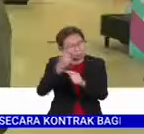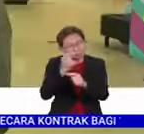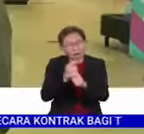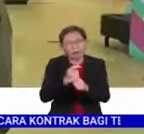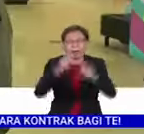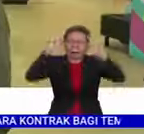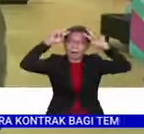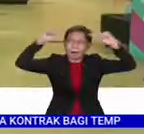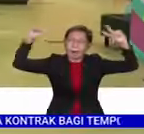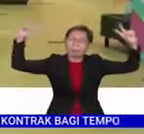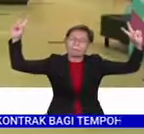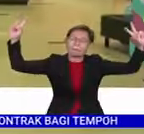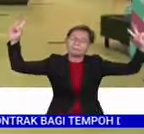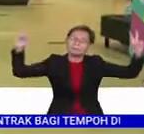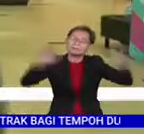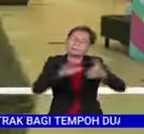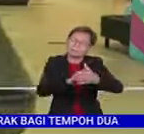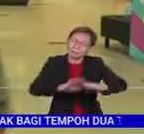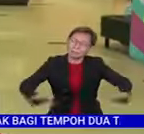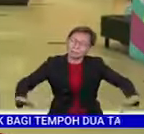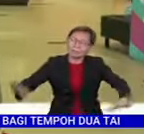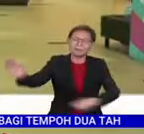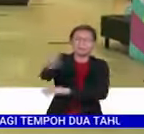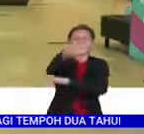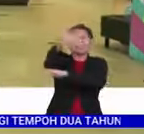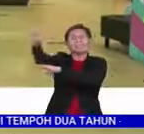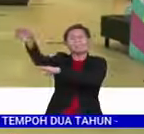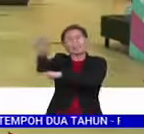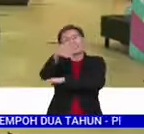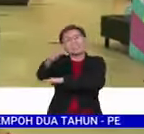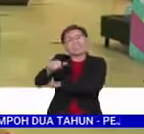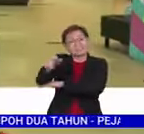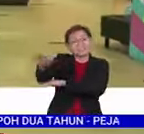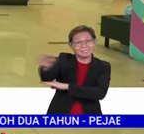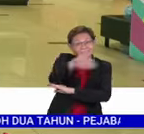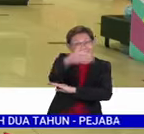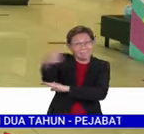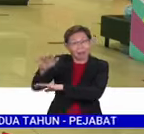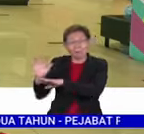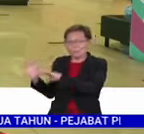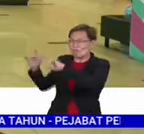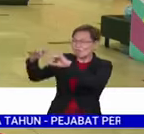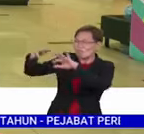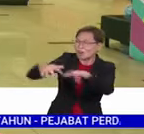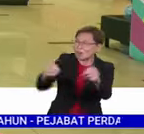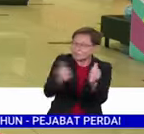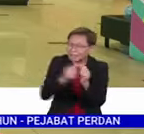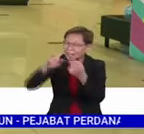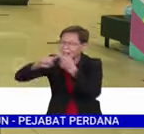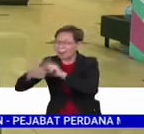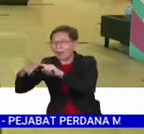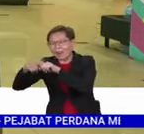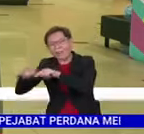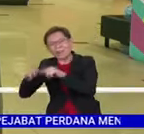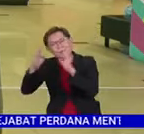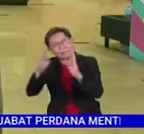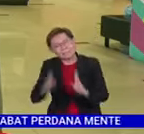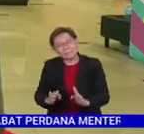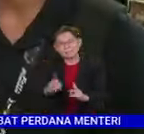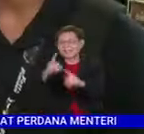damai. Pergi dataran merdeka ramai-ramai, enjoy dengan kawan, sambut ramai-ramai dengan kawan yang berbilang bangsa dan